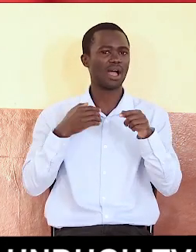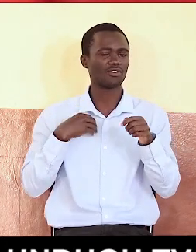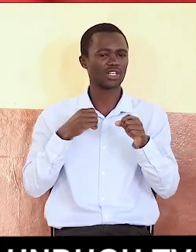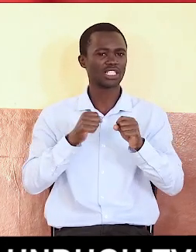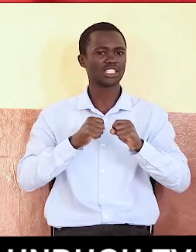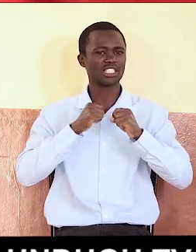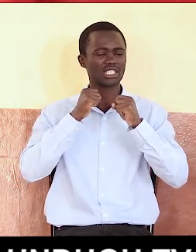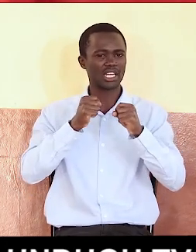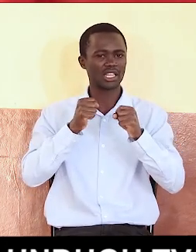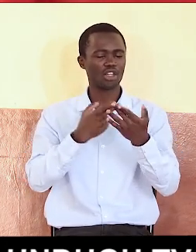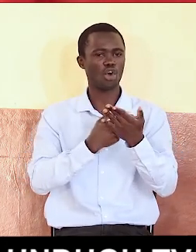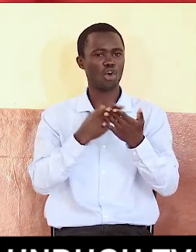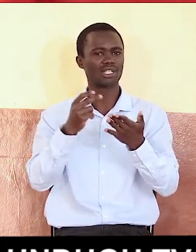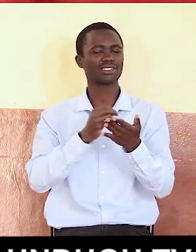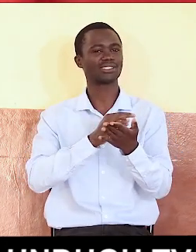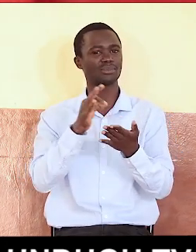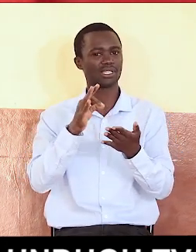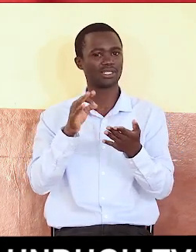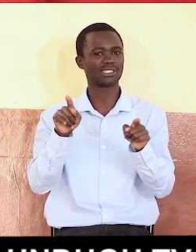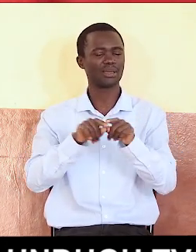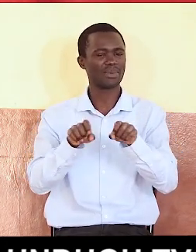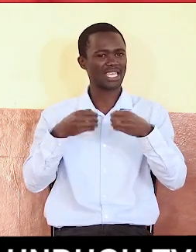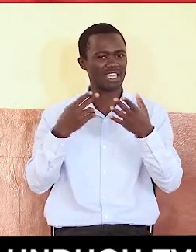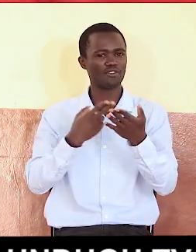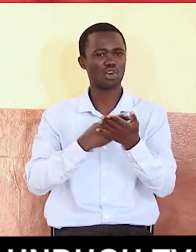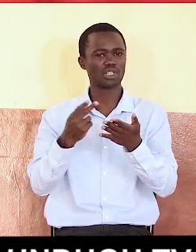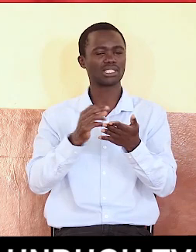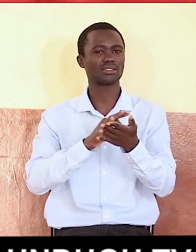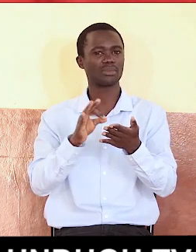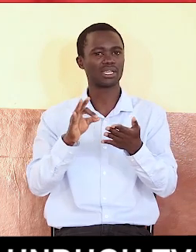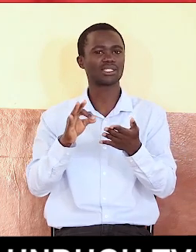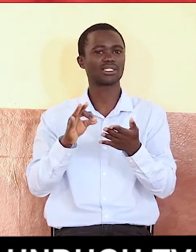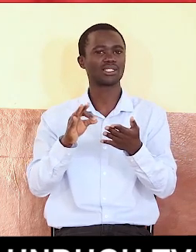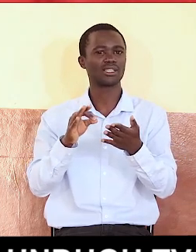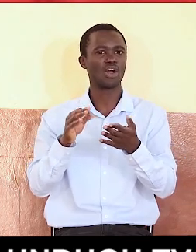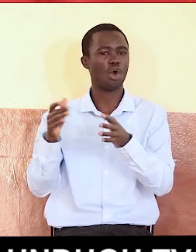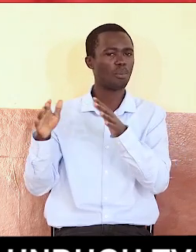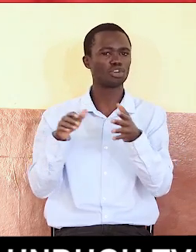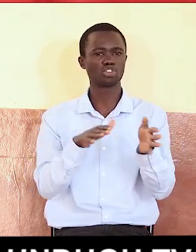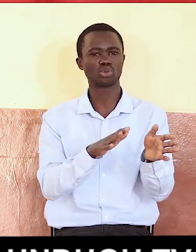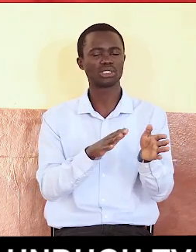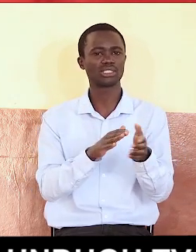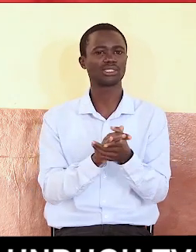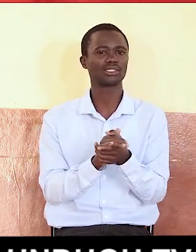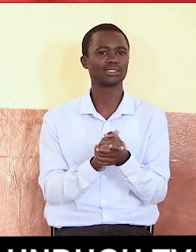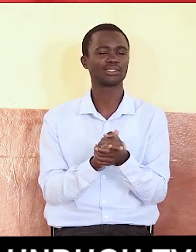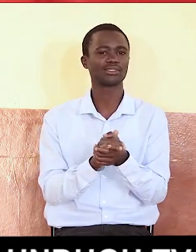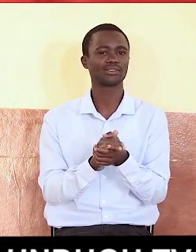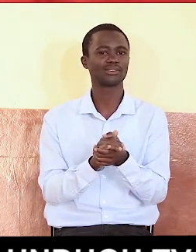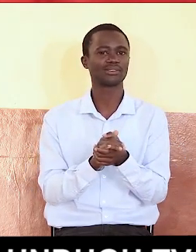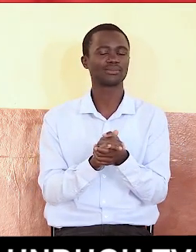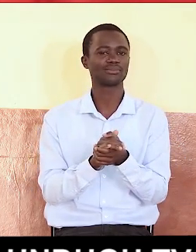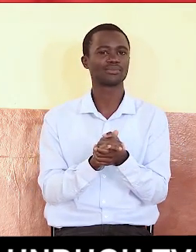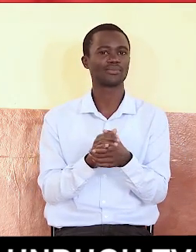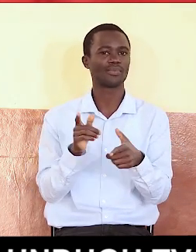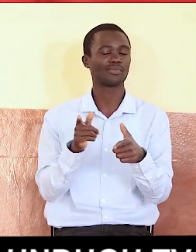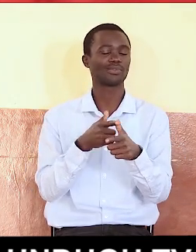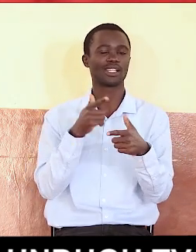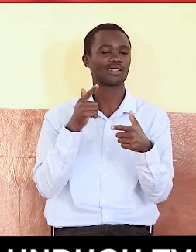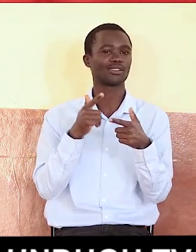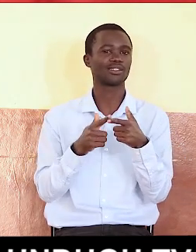nguvu za Roho Mtakatifu, na ukimfa Roho Mtakatifu uwe nafasi, basi